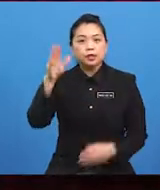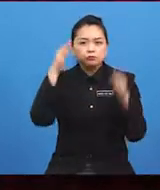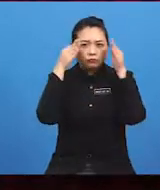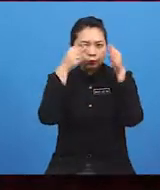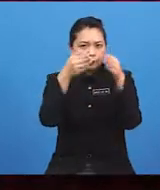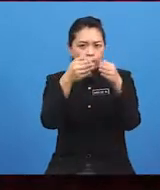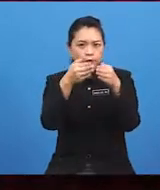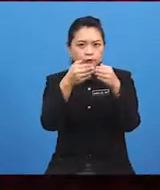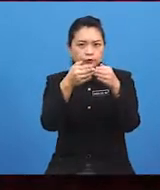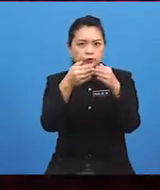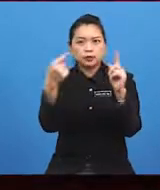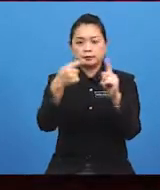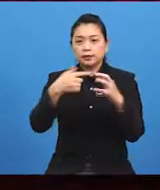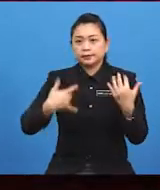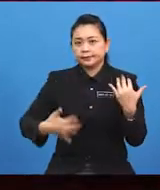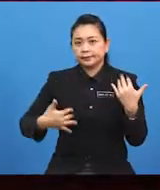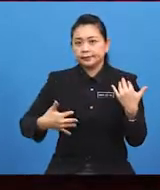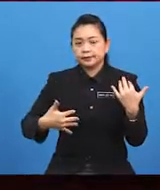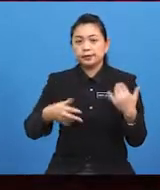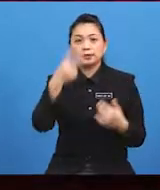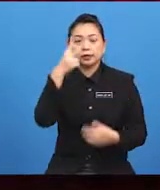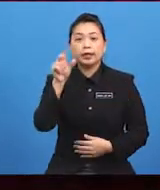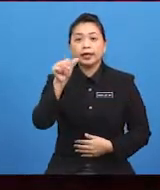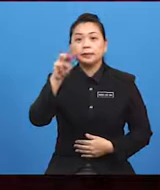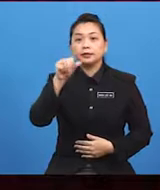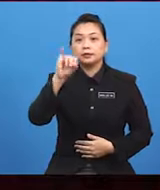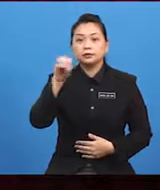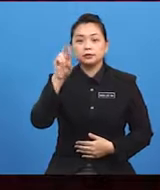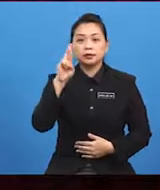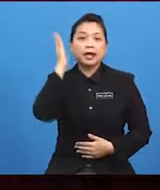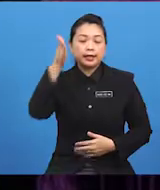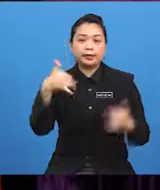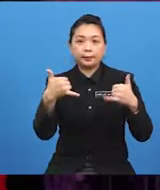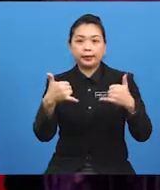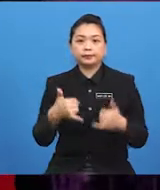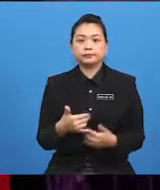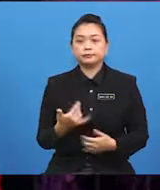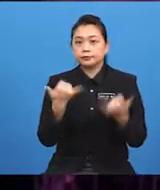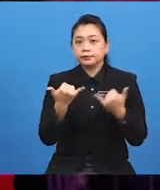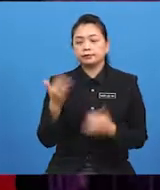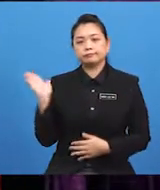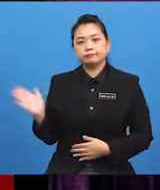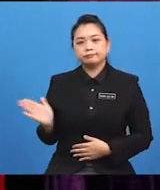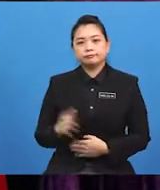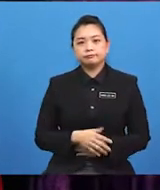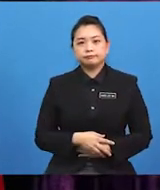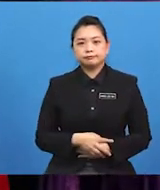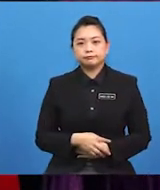tumpuan kepada penjarian arpeggio A major yang akan dimainkan. Silakan Nur.